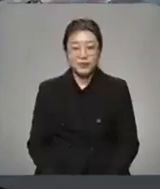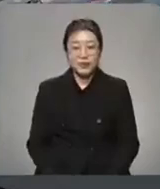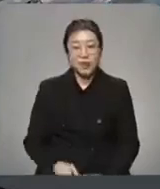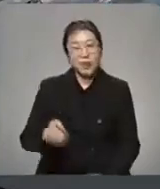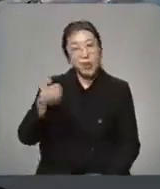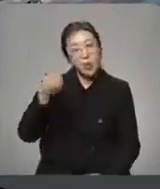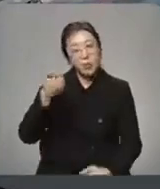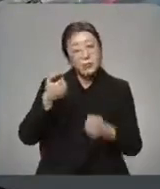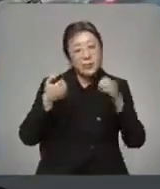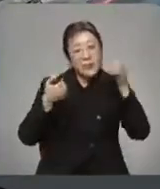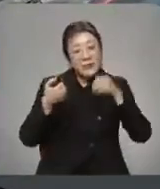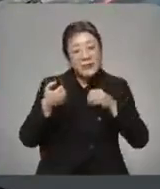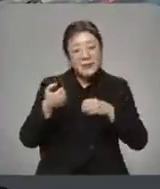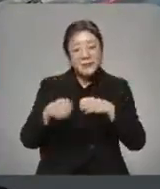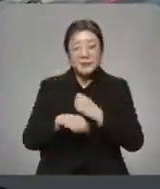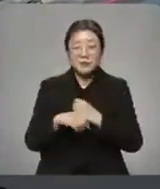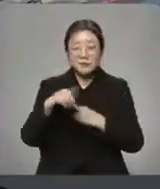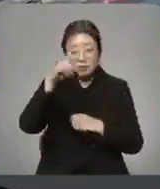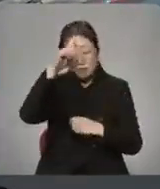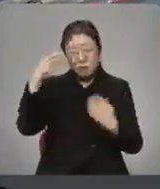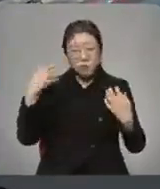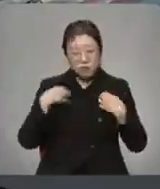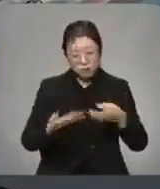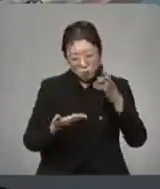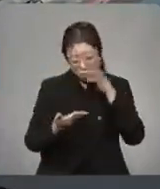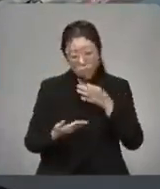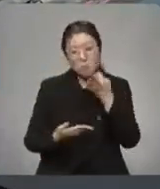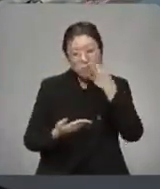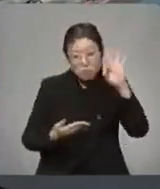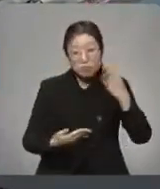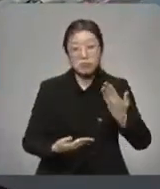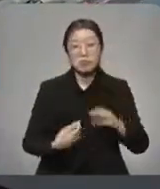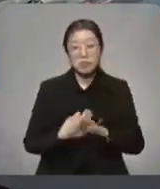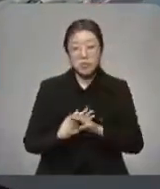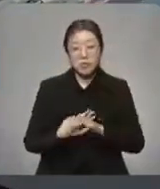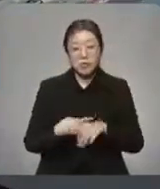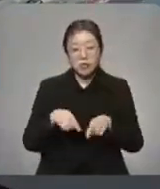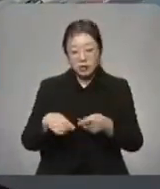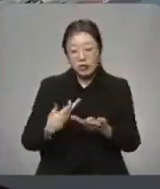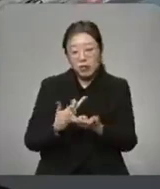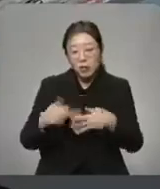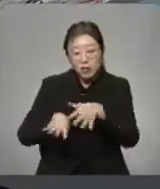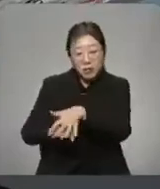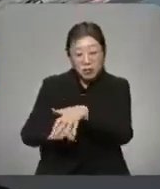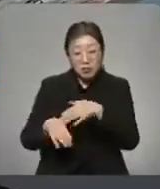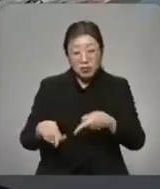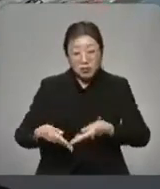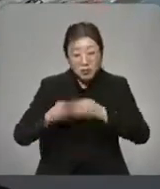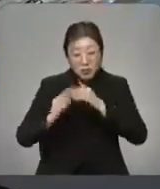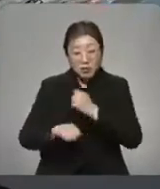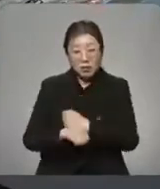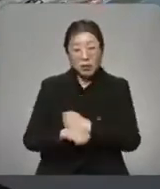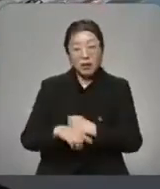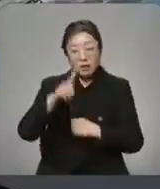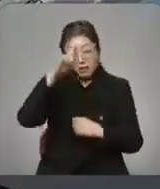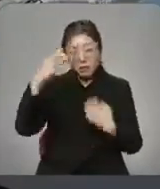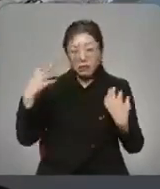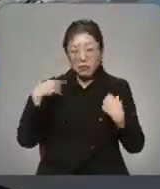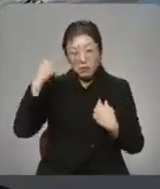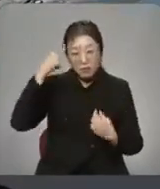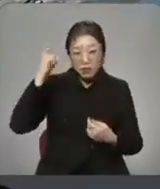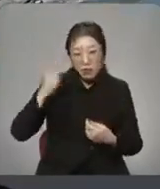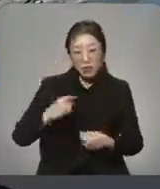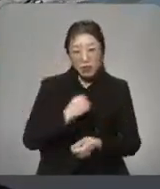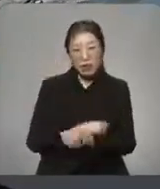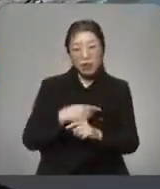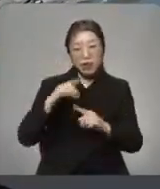50% 정도라도 정부가 꼭 수용을 해주셔서 특별자치도 출범에 정부의